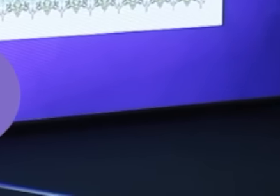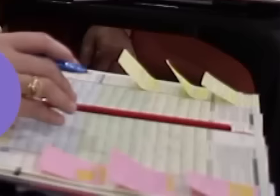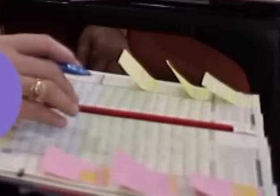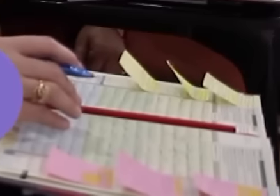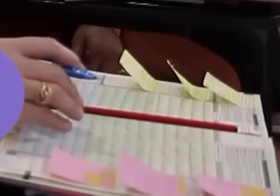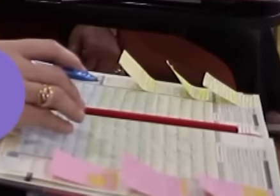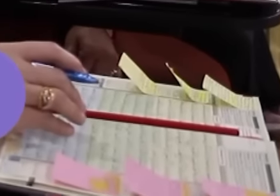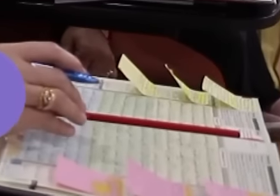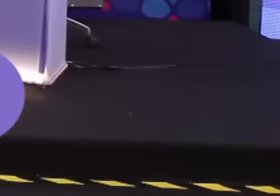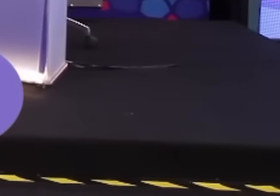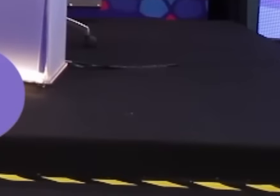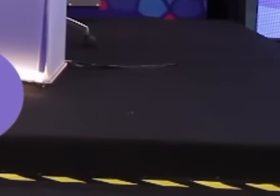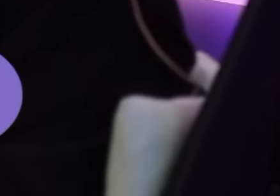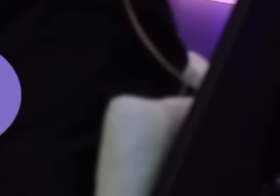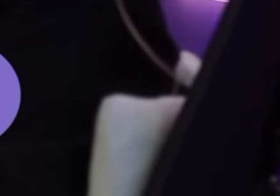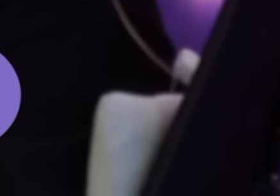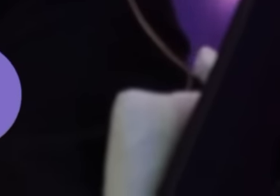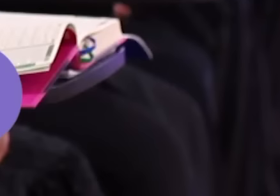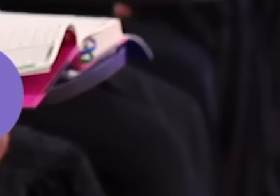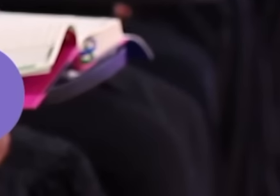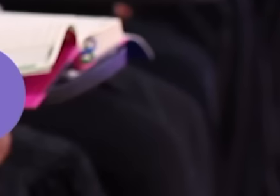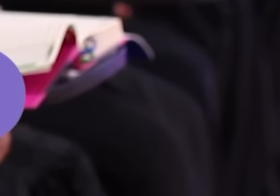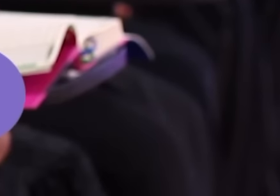belajar tajwid secara mendalam dan